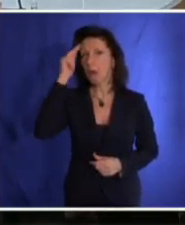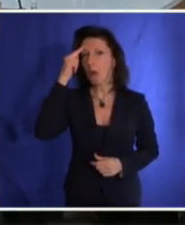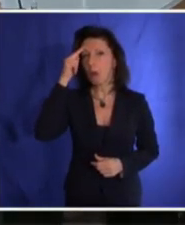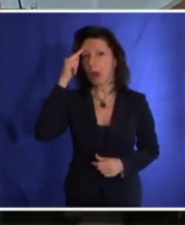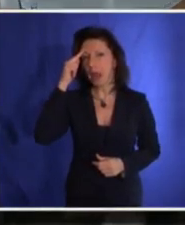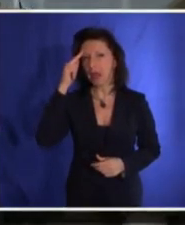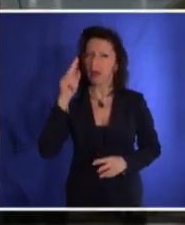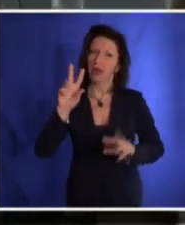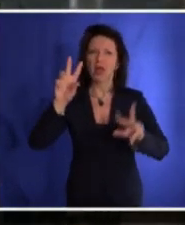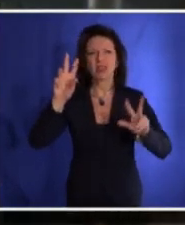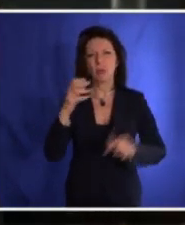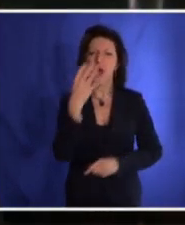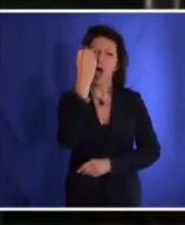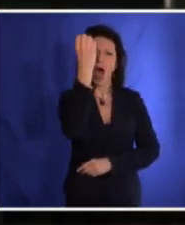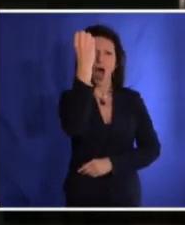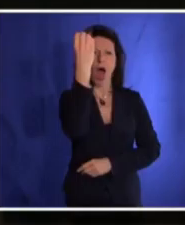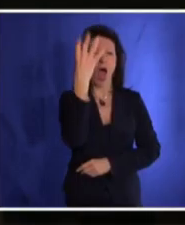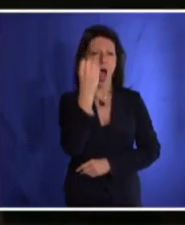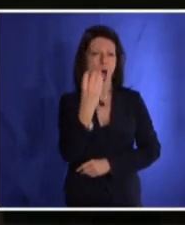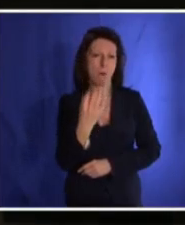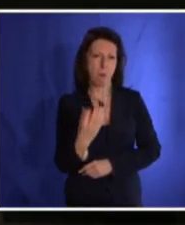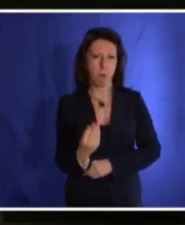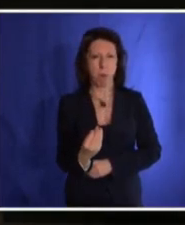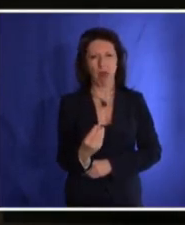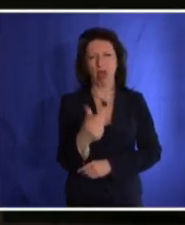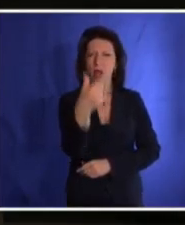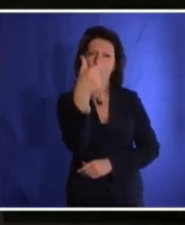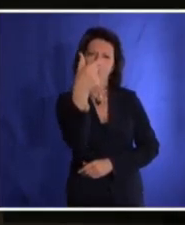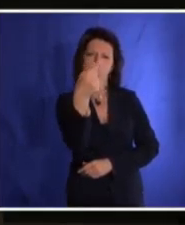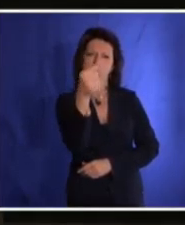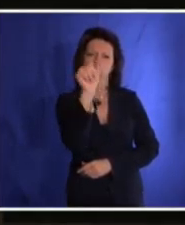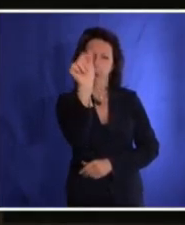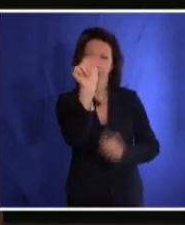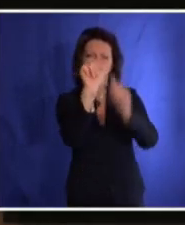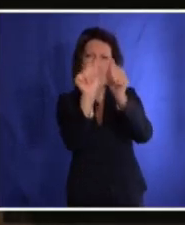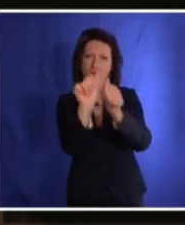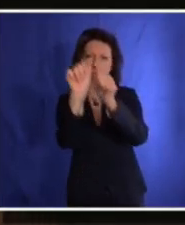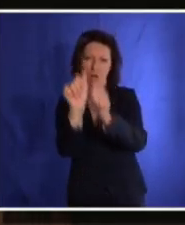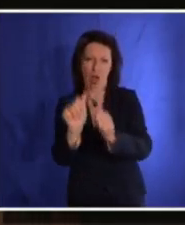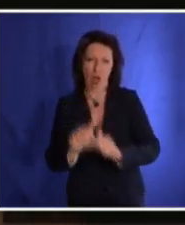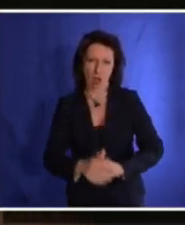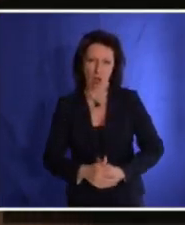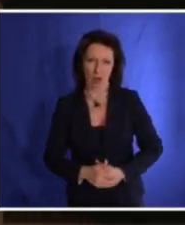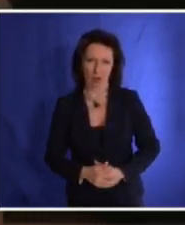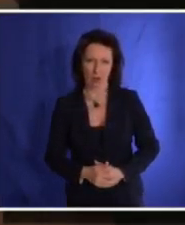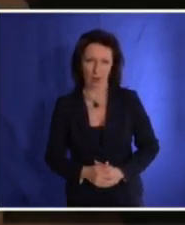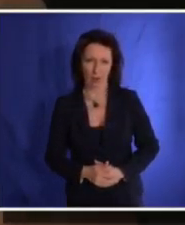Ampelpärchen.